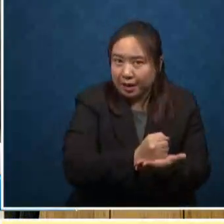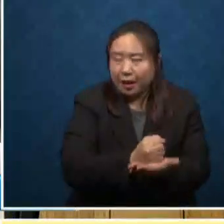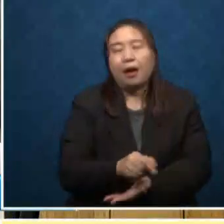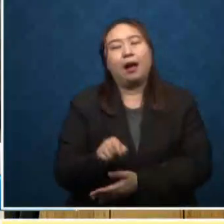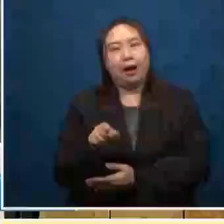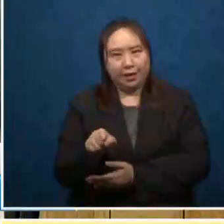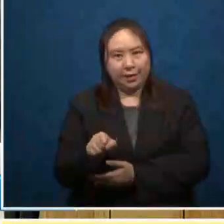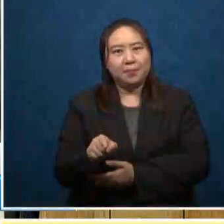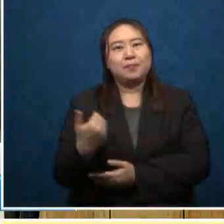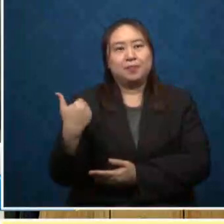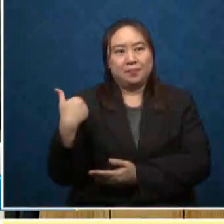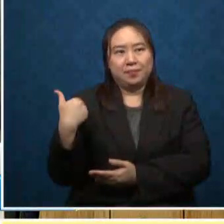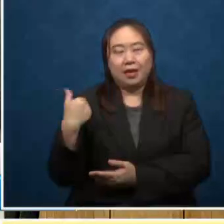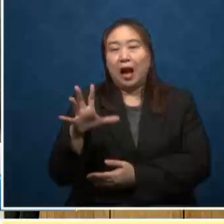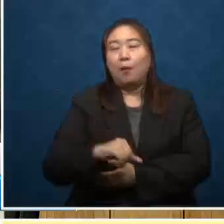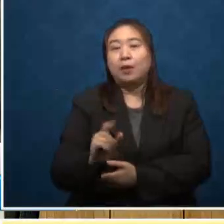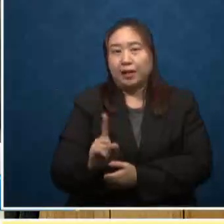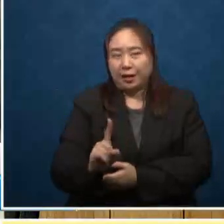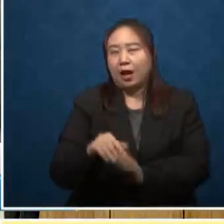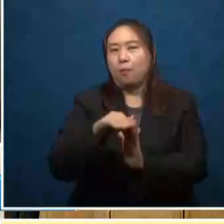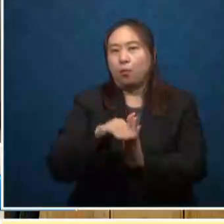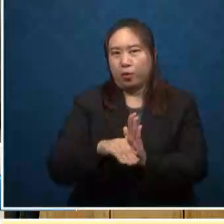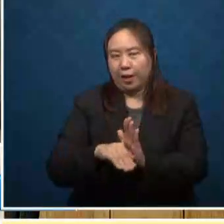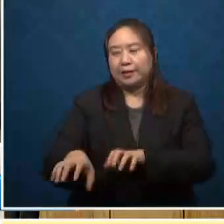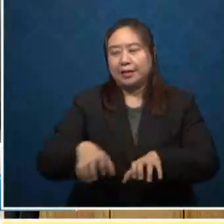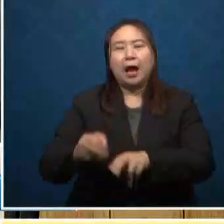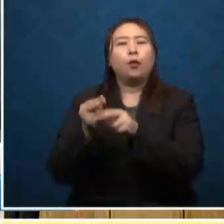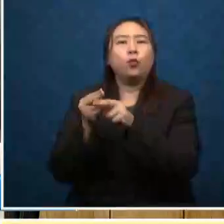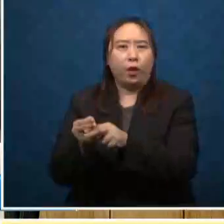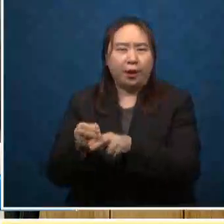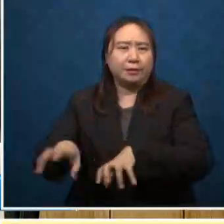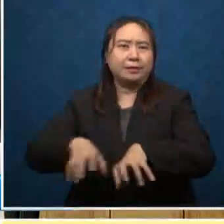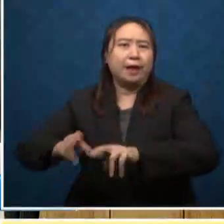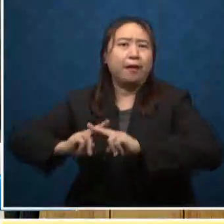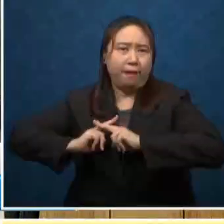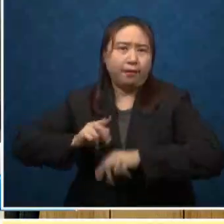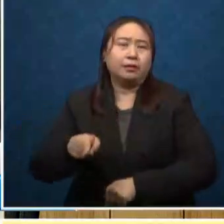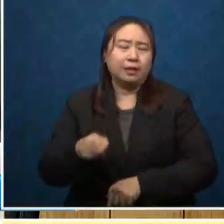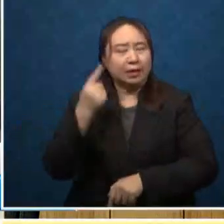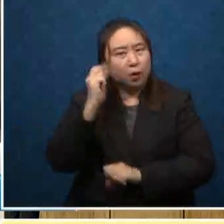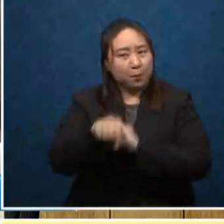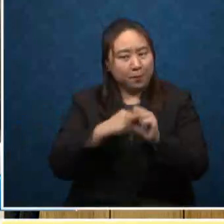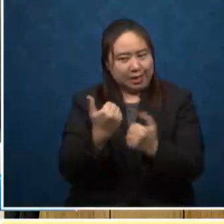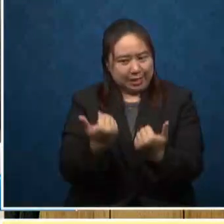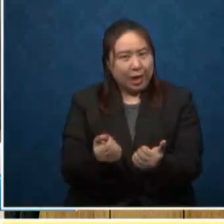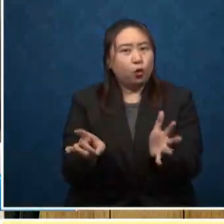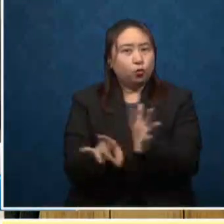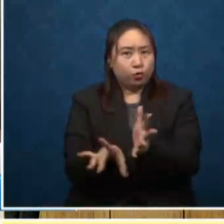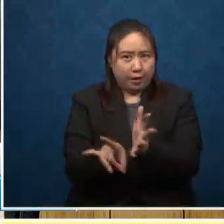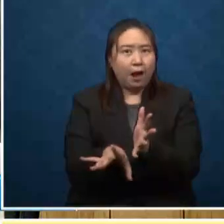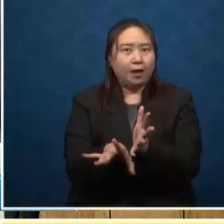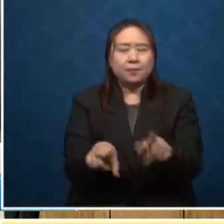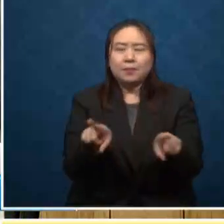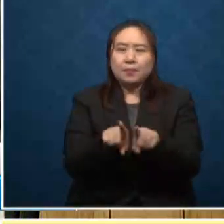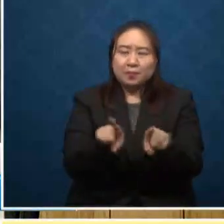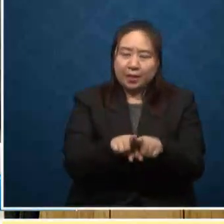นได้มาจากกระบวนการของการจัดการตนเองซึ่งกระผมเชื่อมั่นว่าปีนี้เป็นปีสุดท้ายที่มองเหมือนกับว่า